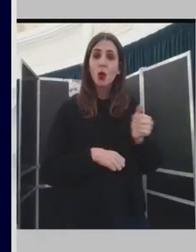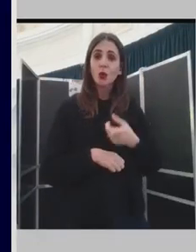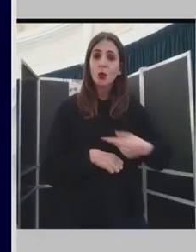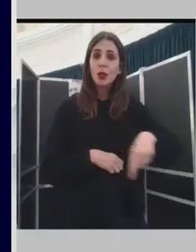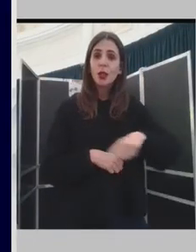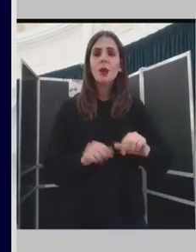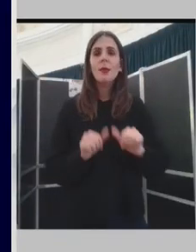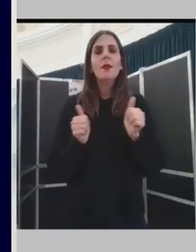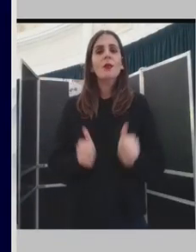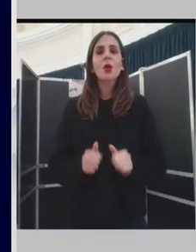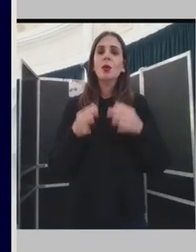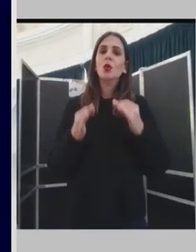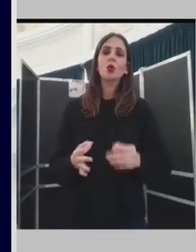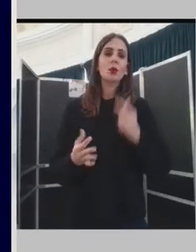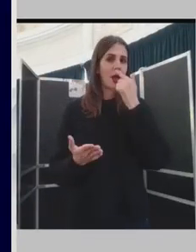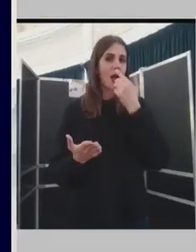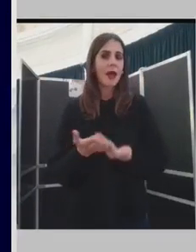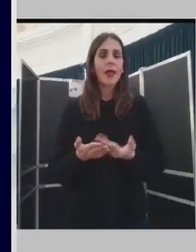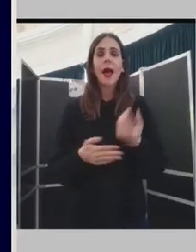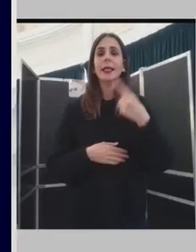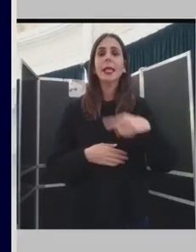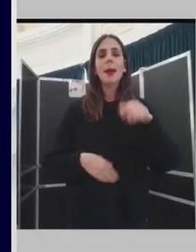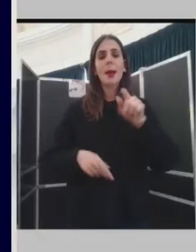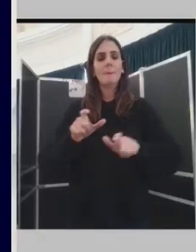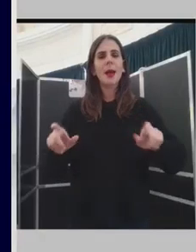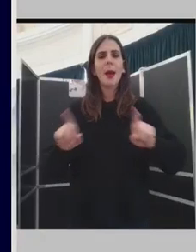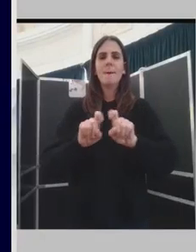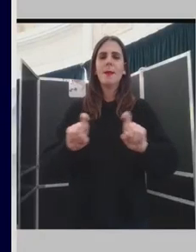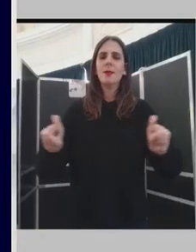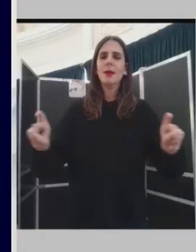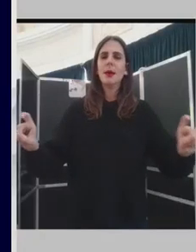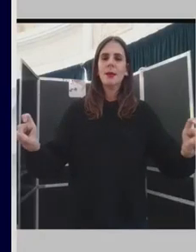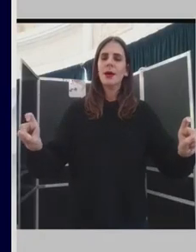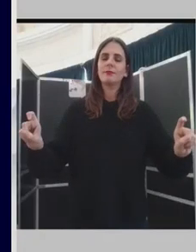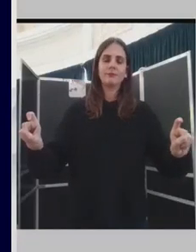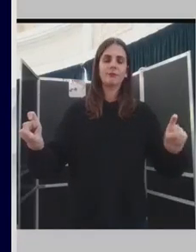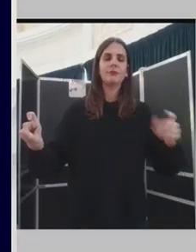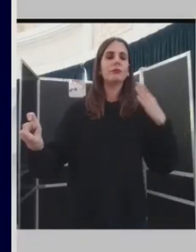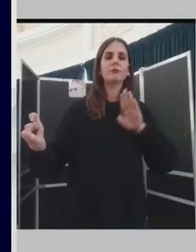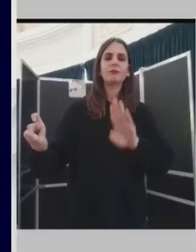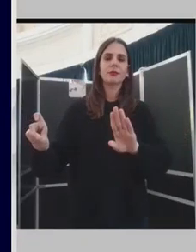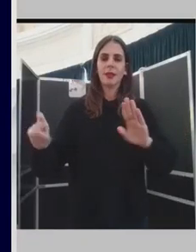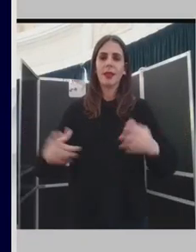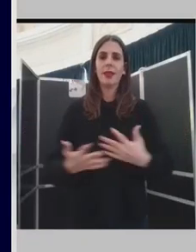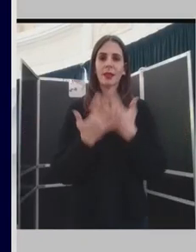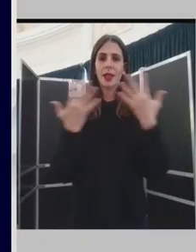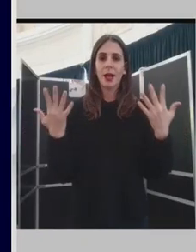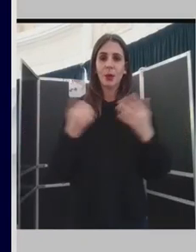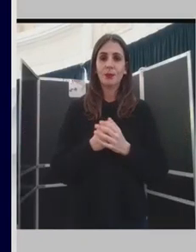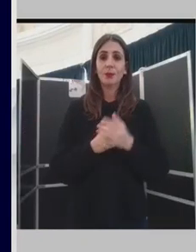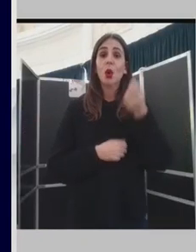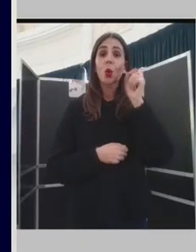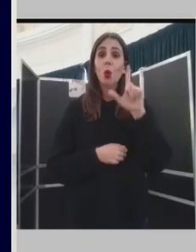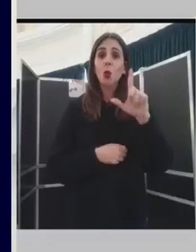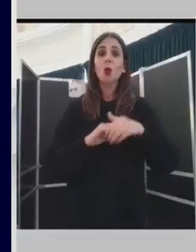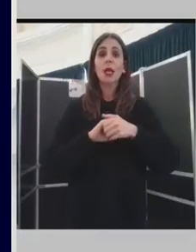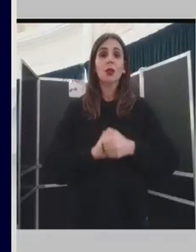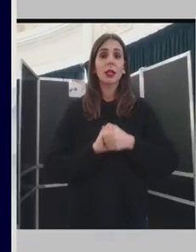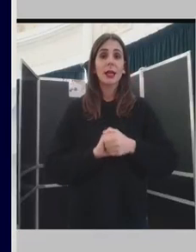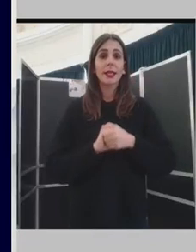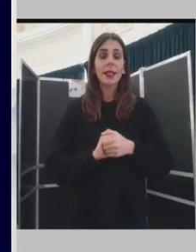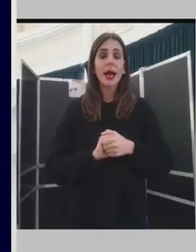modi giusti per rivolgersi alle platee differenti, questo è il veicolo attraverso cui la cultura della solidarietà e